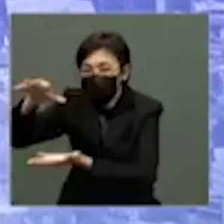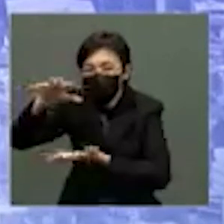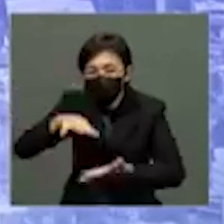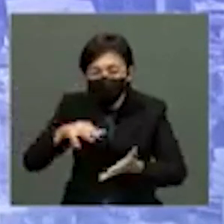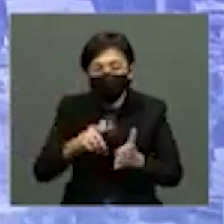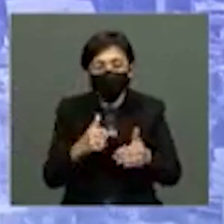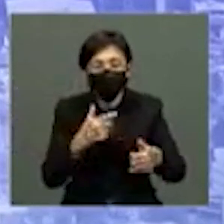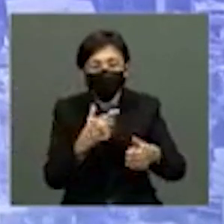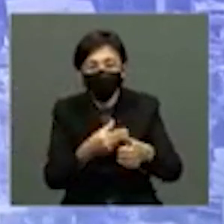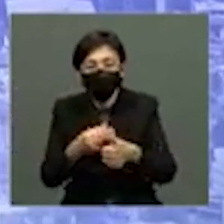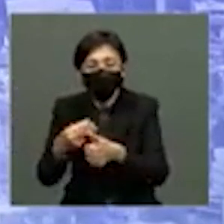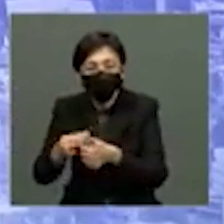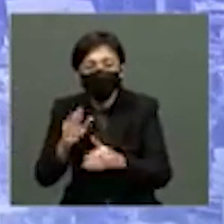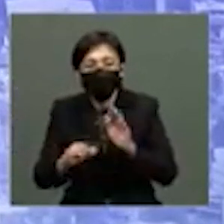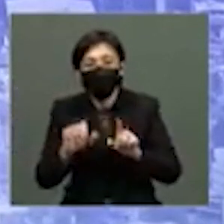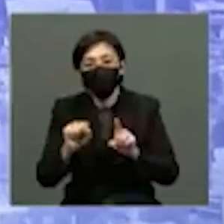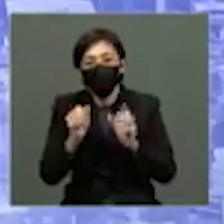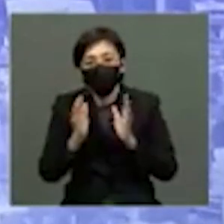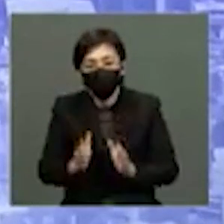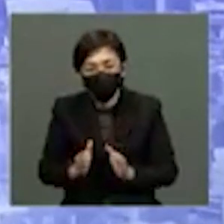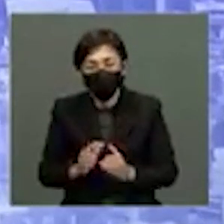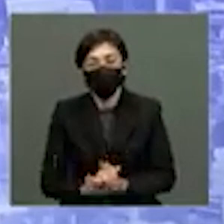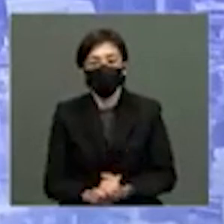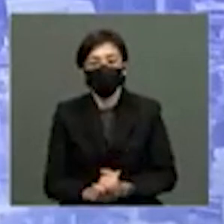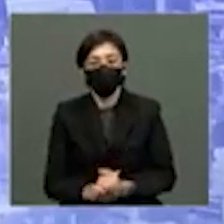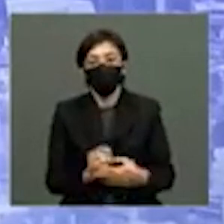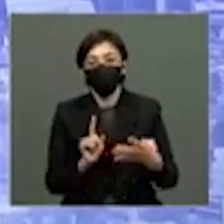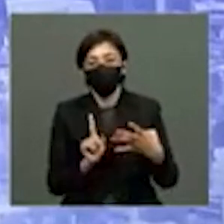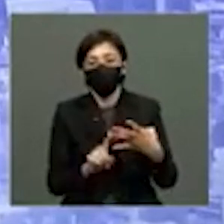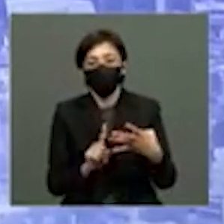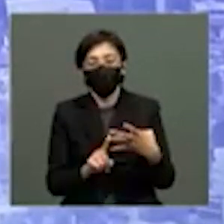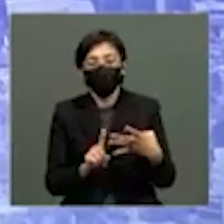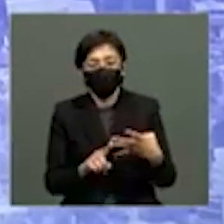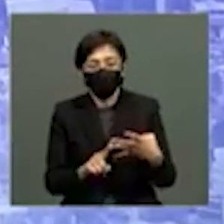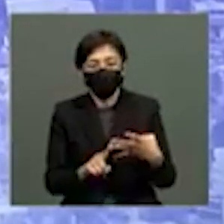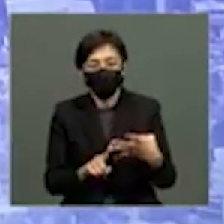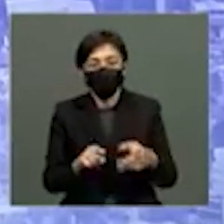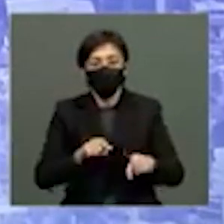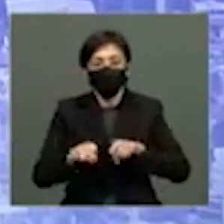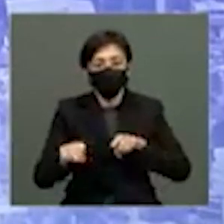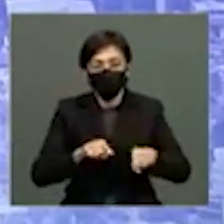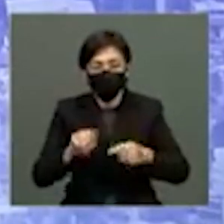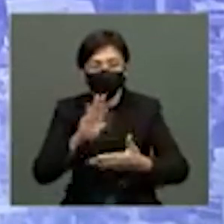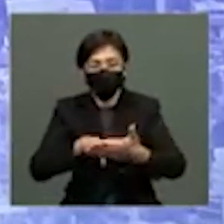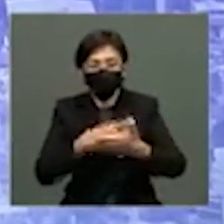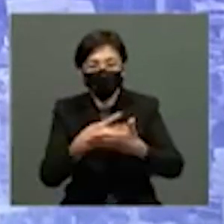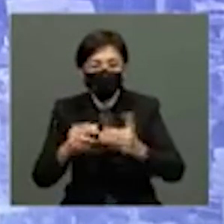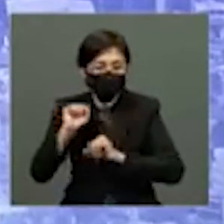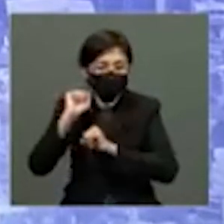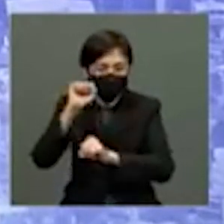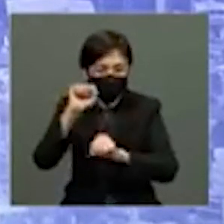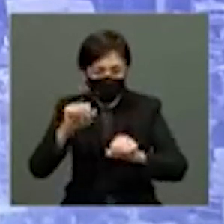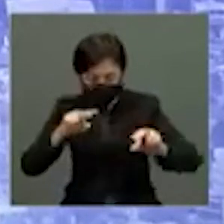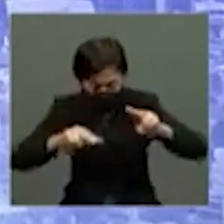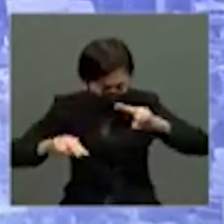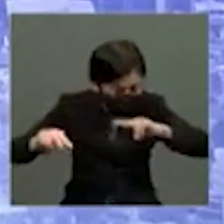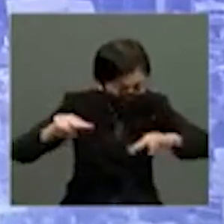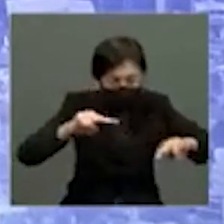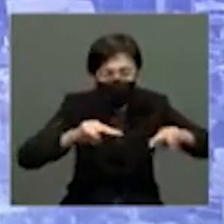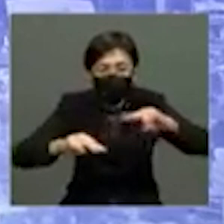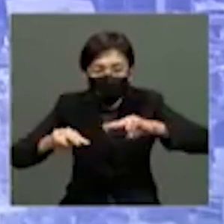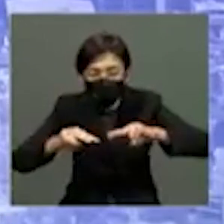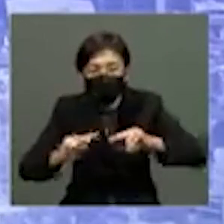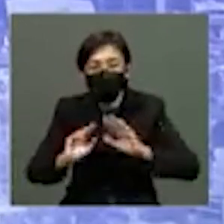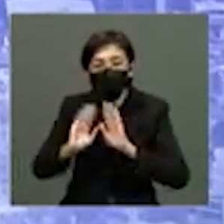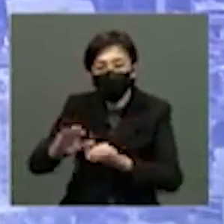เป็นแสนนะครับแสนราย3คือการกำกับมาตรการนี้ให้เข้มข้นอันนี้ก็มอบให้ท